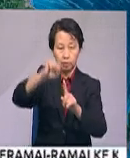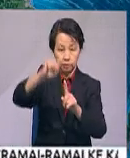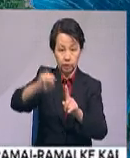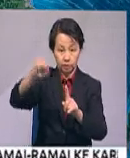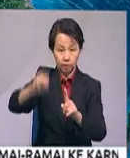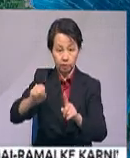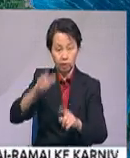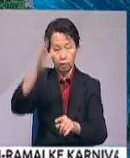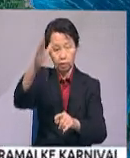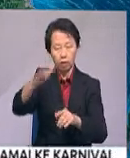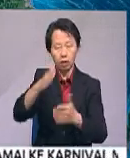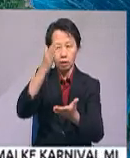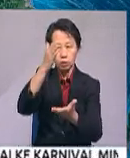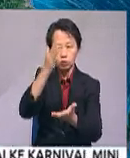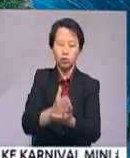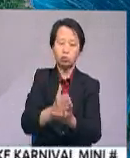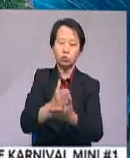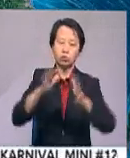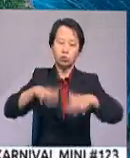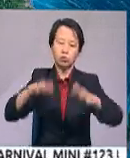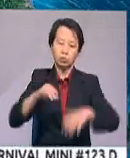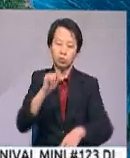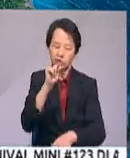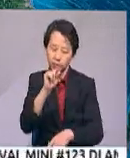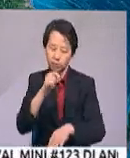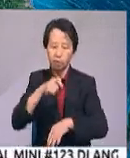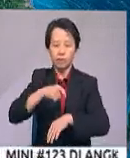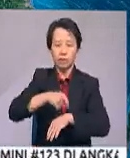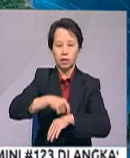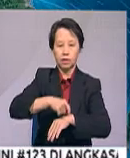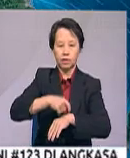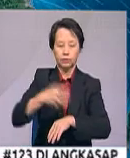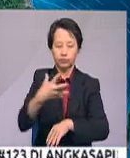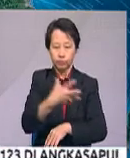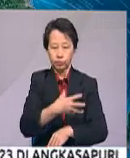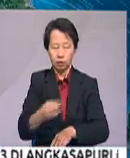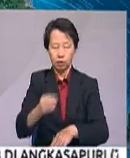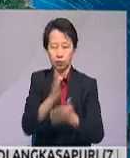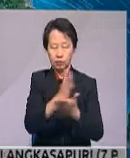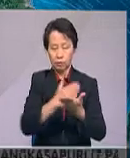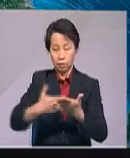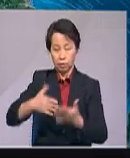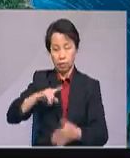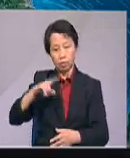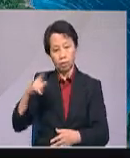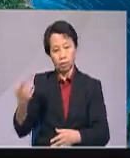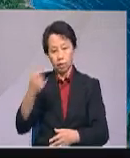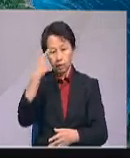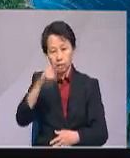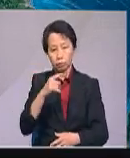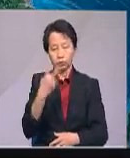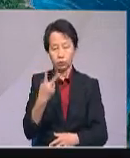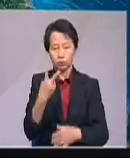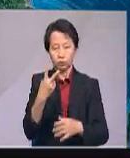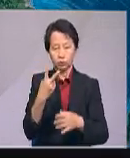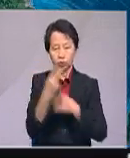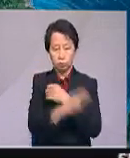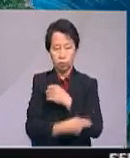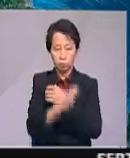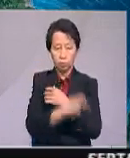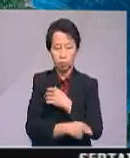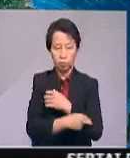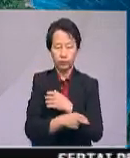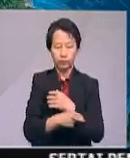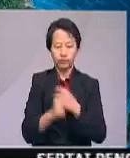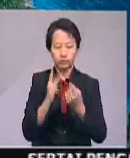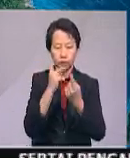yang dijangka akan berangsur-angsur reda dalam sedikit masa lagi. Manakala di bahagian lain bagi kedua-dua negeri ini